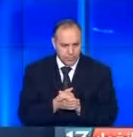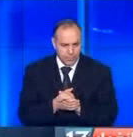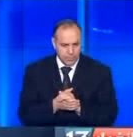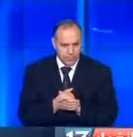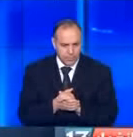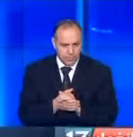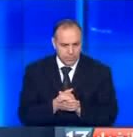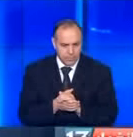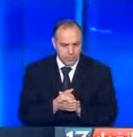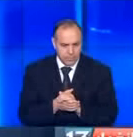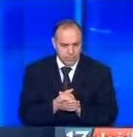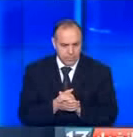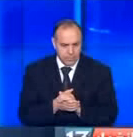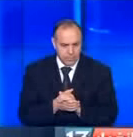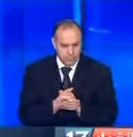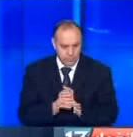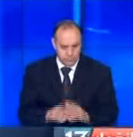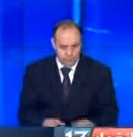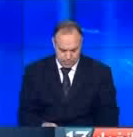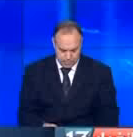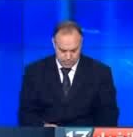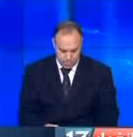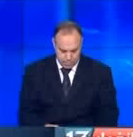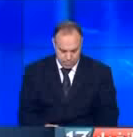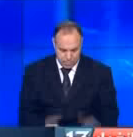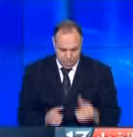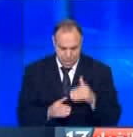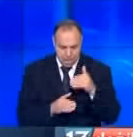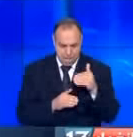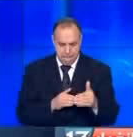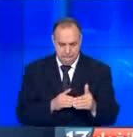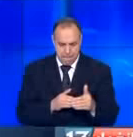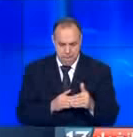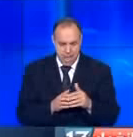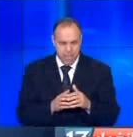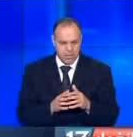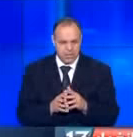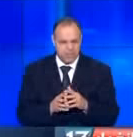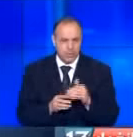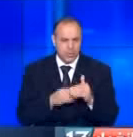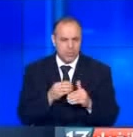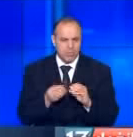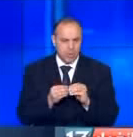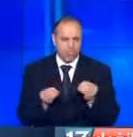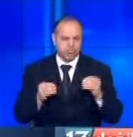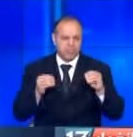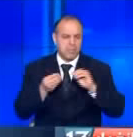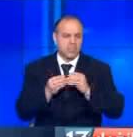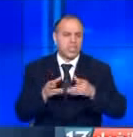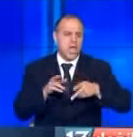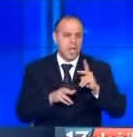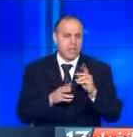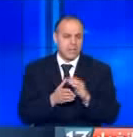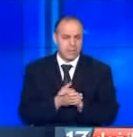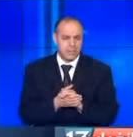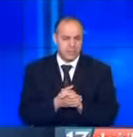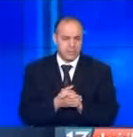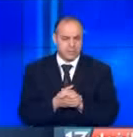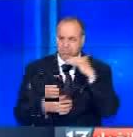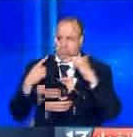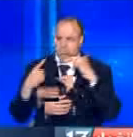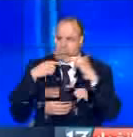ثم احتقان بين الدكتور هذوما اللي قاعدين نحاولوا ان شاء الله باش نرجعوا الفوز لبعضهم، ثم اطراف